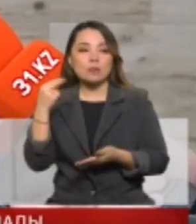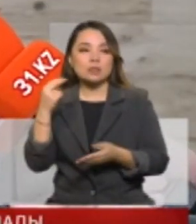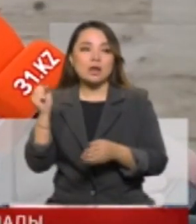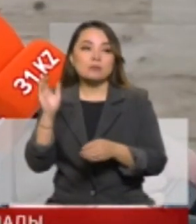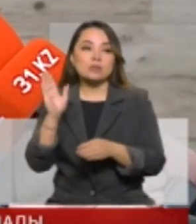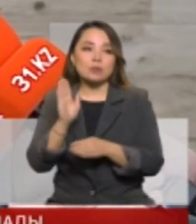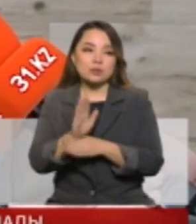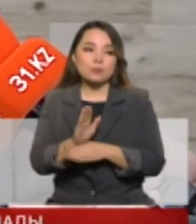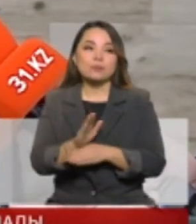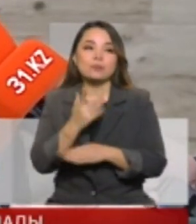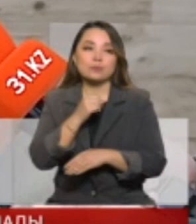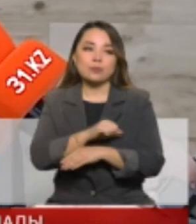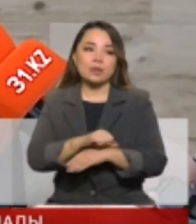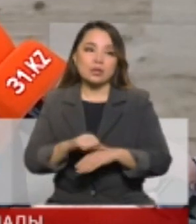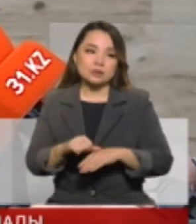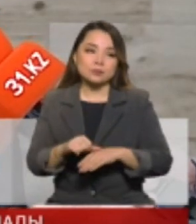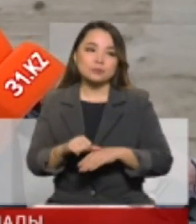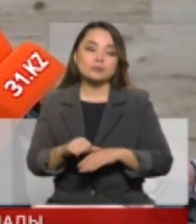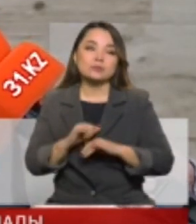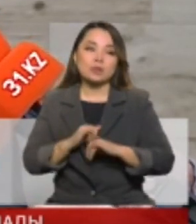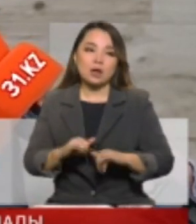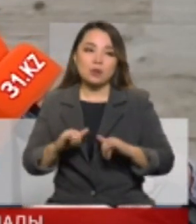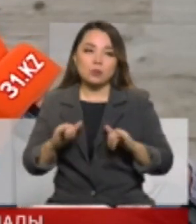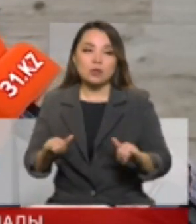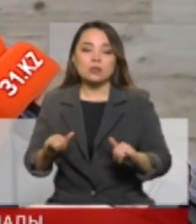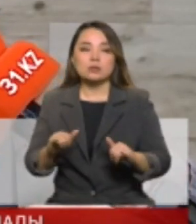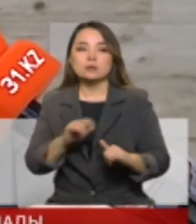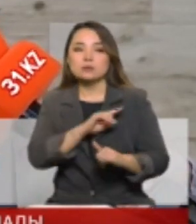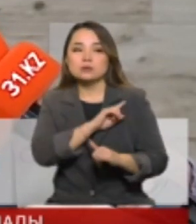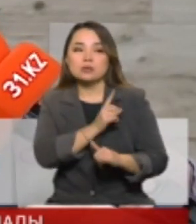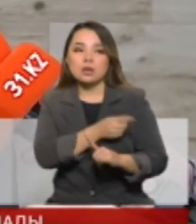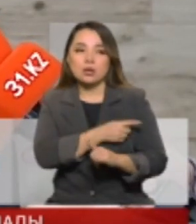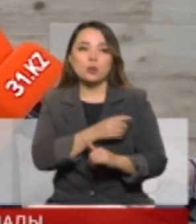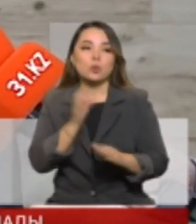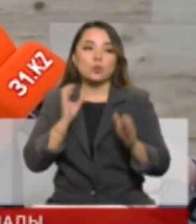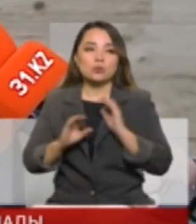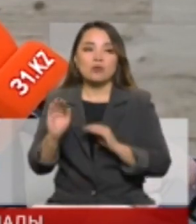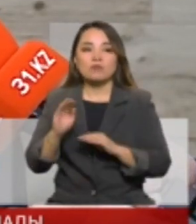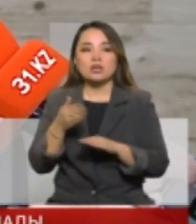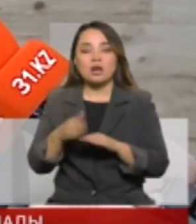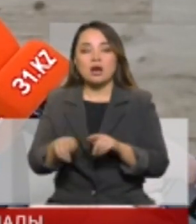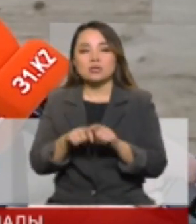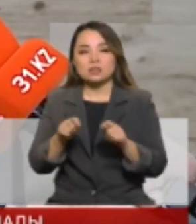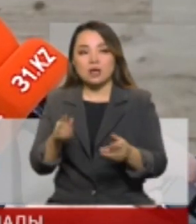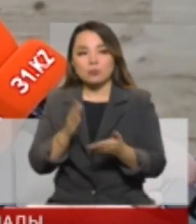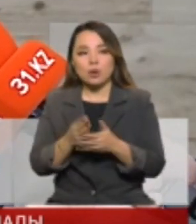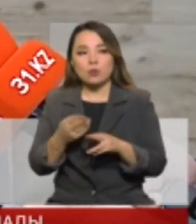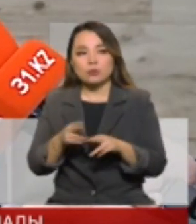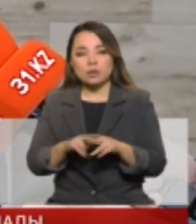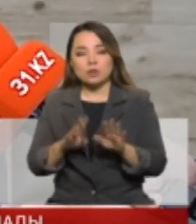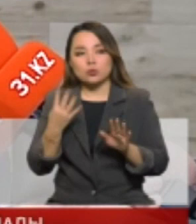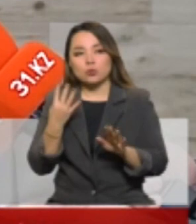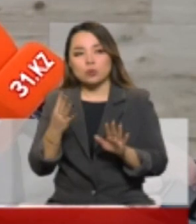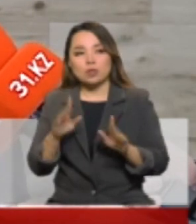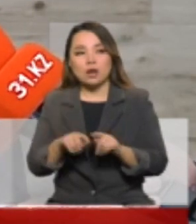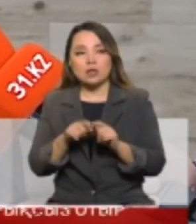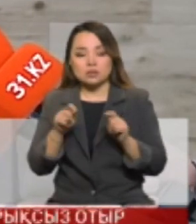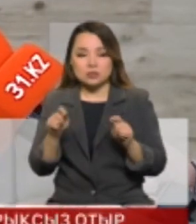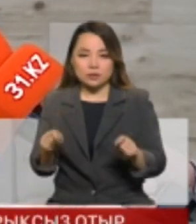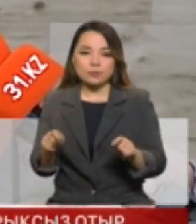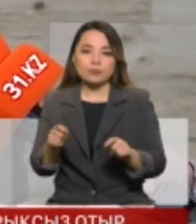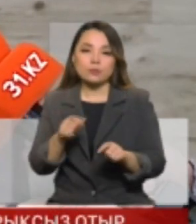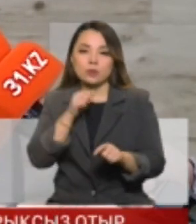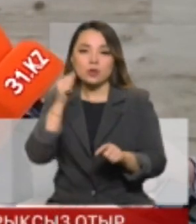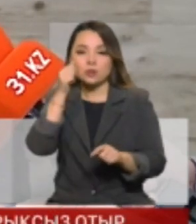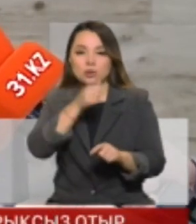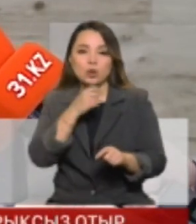тапсырмасымен шетелдік дамыған ең мықты университеттердің филиалдары ашылып отыр Қазақстанда. Биыл 4-еуі ашылды,